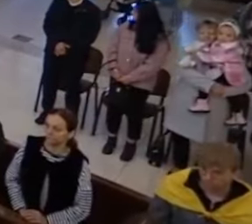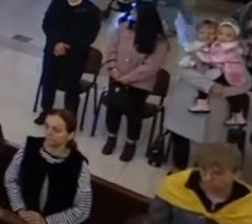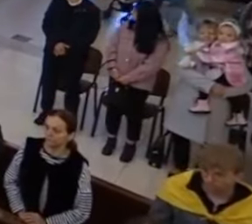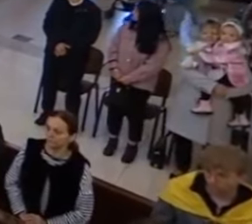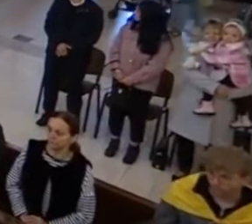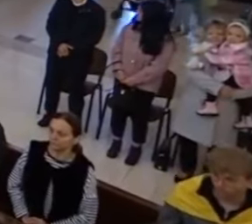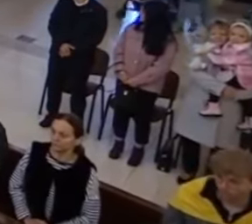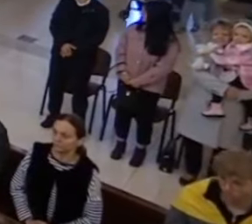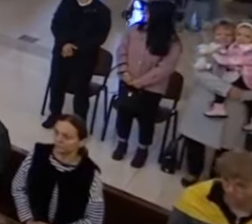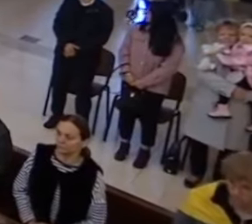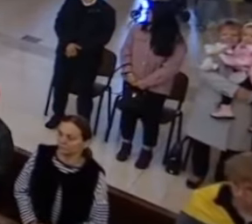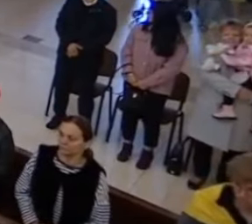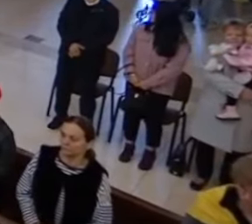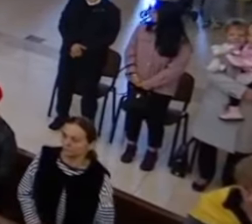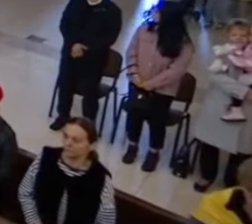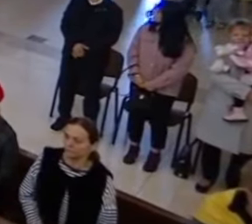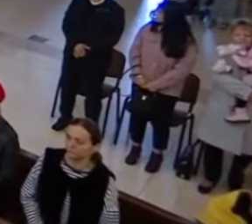w sercach